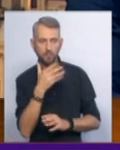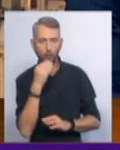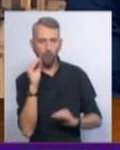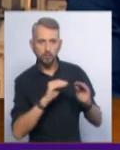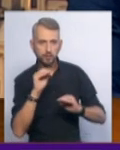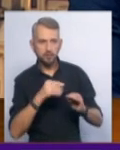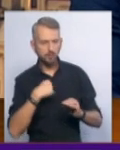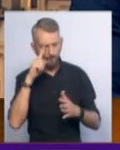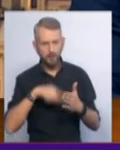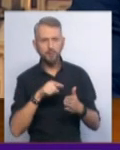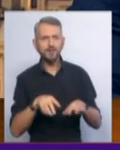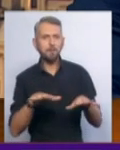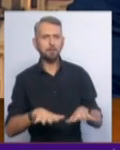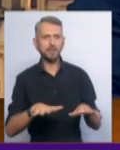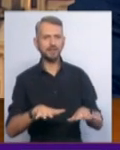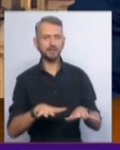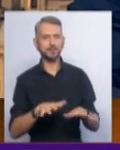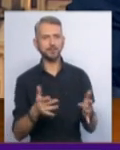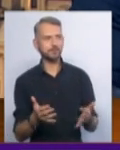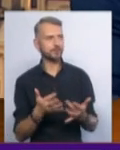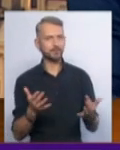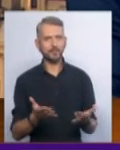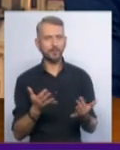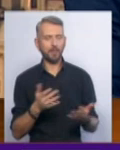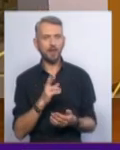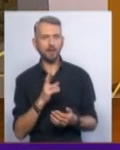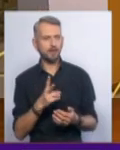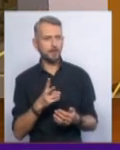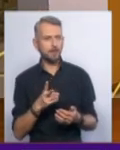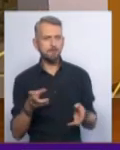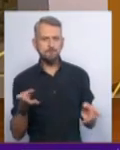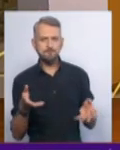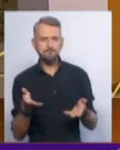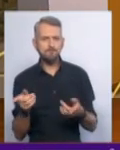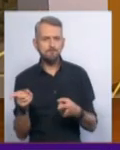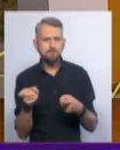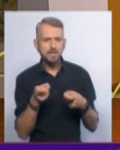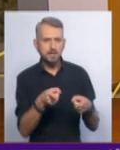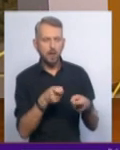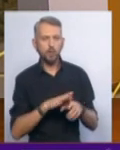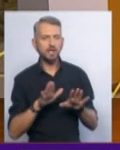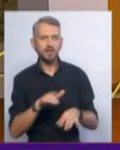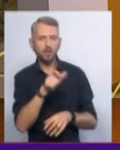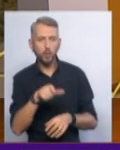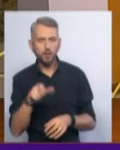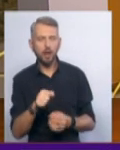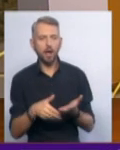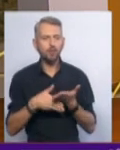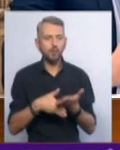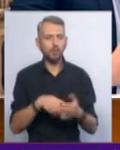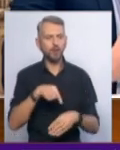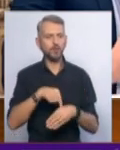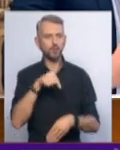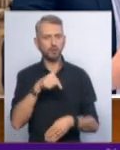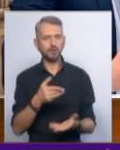впевнений, це місце те, яке, знаєте, як, ну, притягує не тільки людей, а й допомагає відчути,